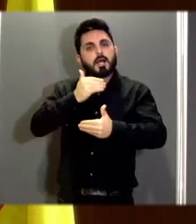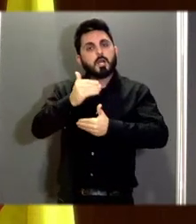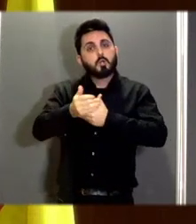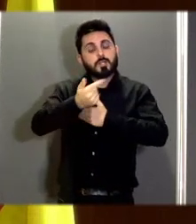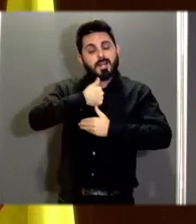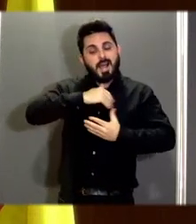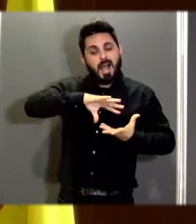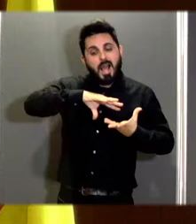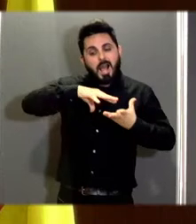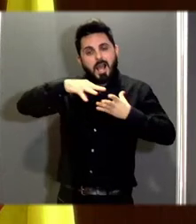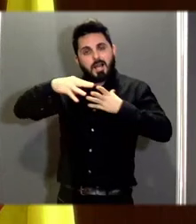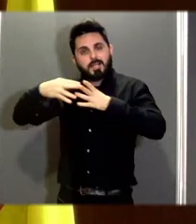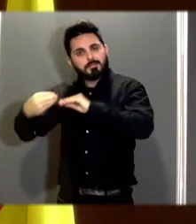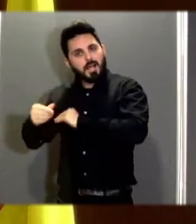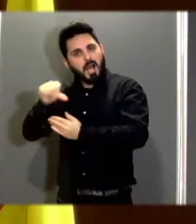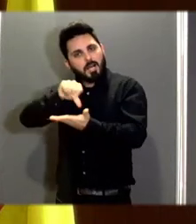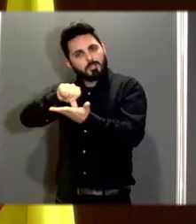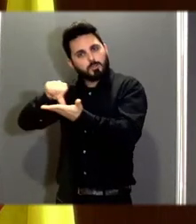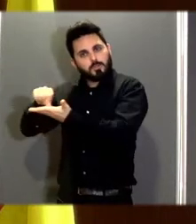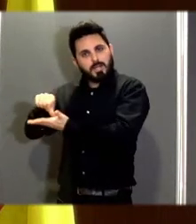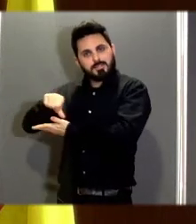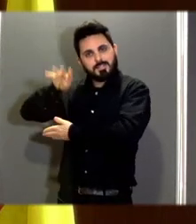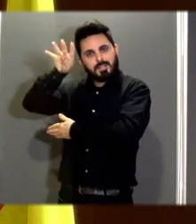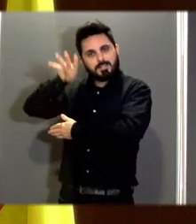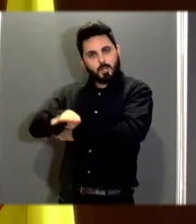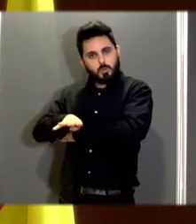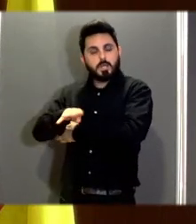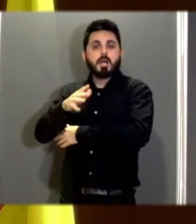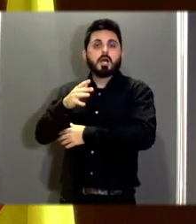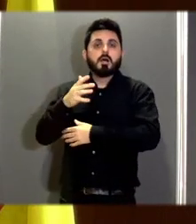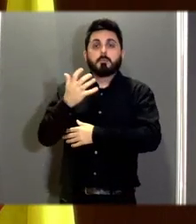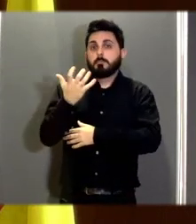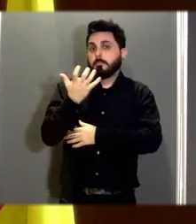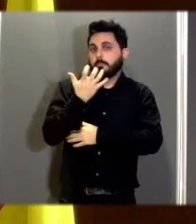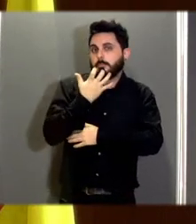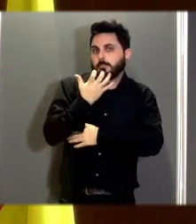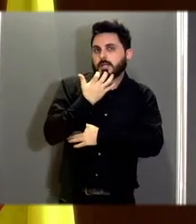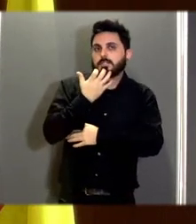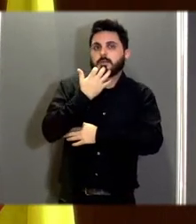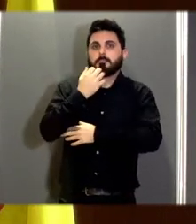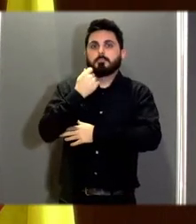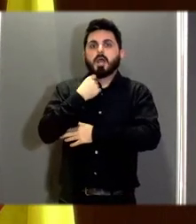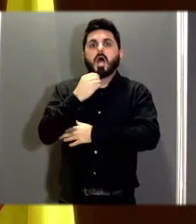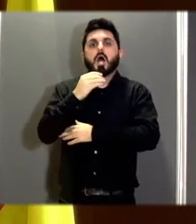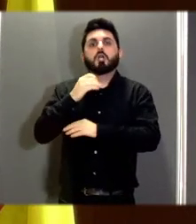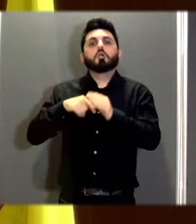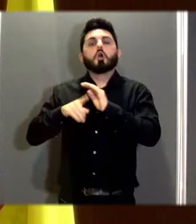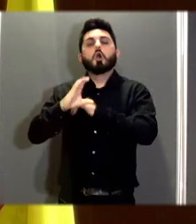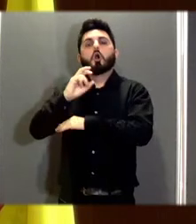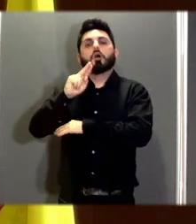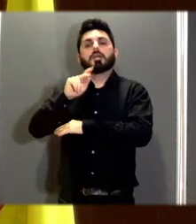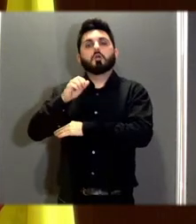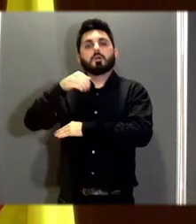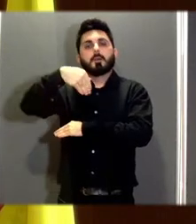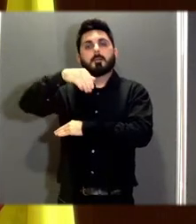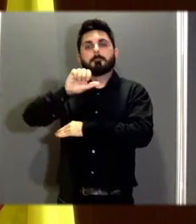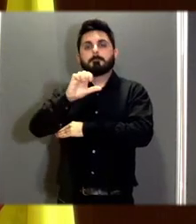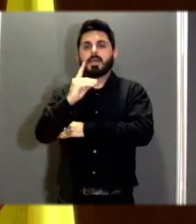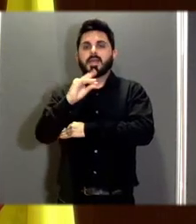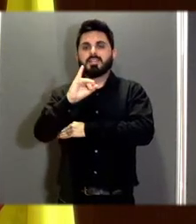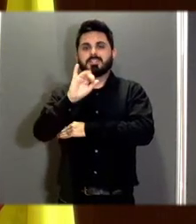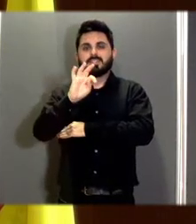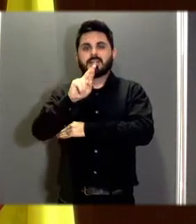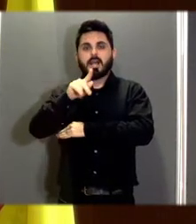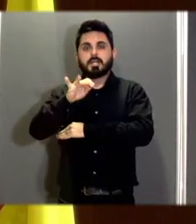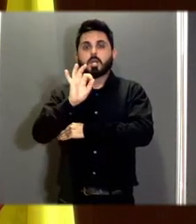ciutadans i ciutadanes de Catalunya, per exemple, a través d'un corredor del Mediterrani que es potenciaria o uns trens de mercaderies